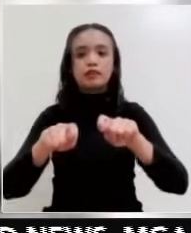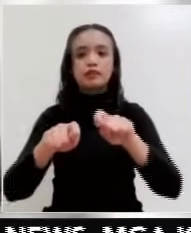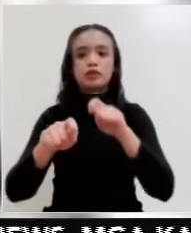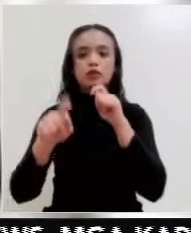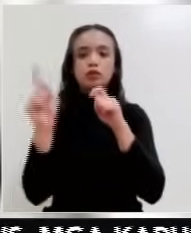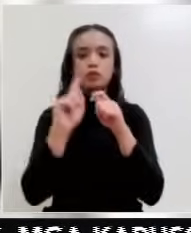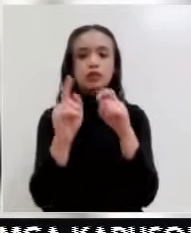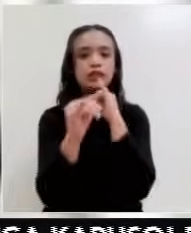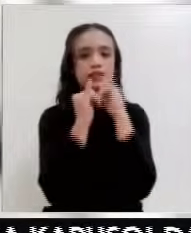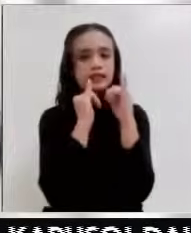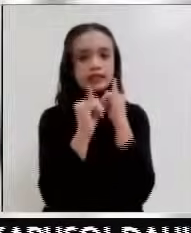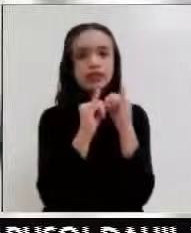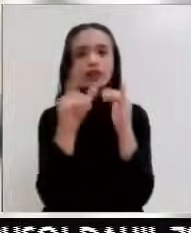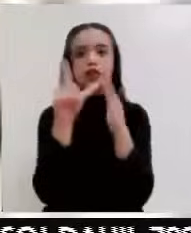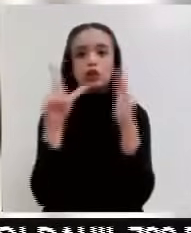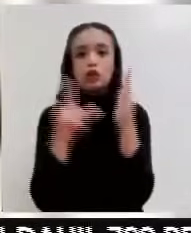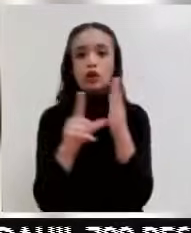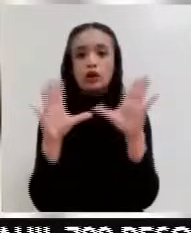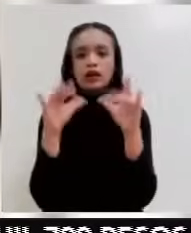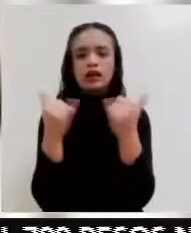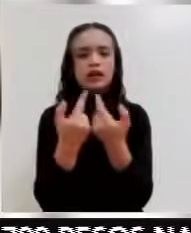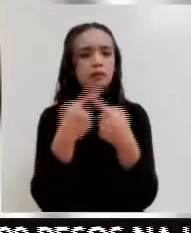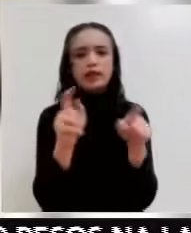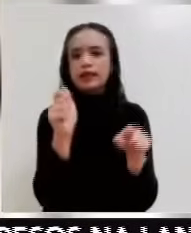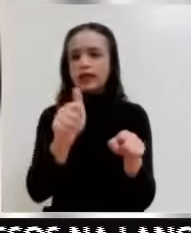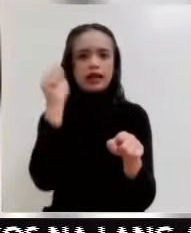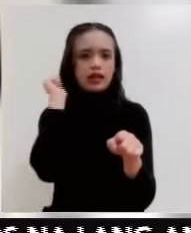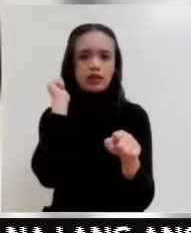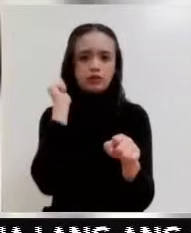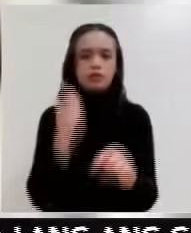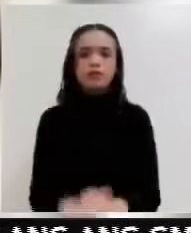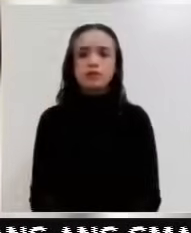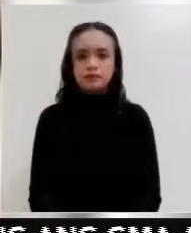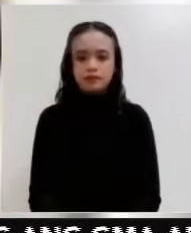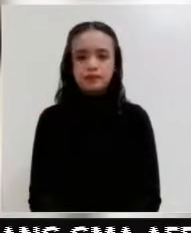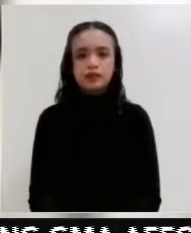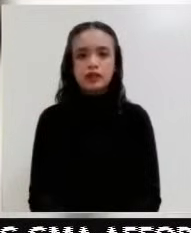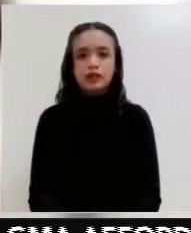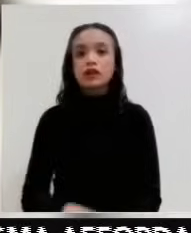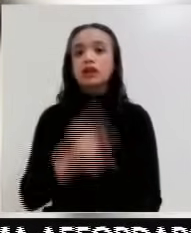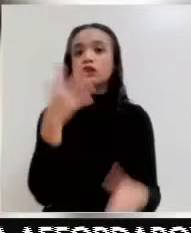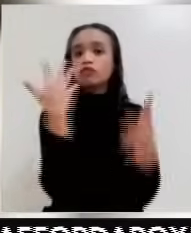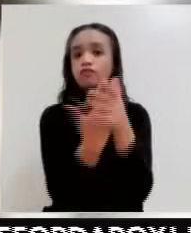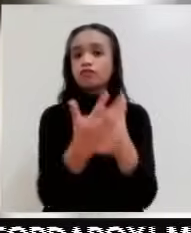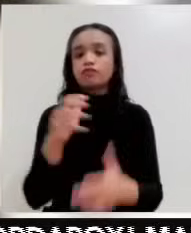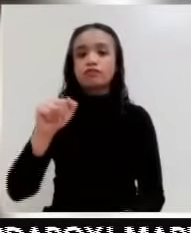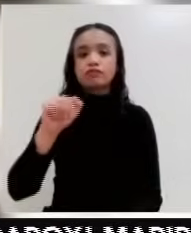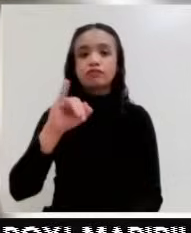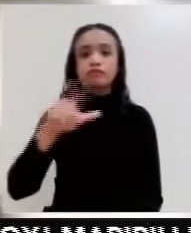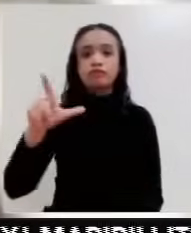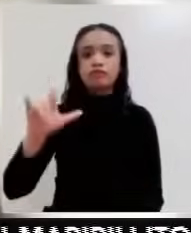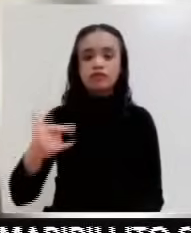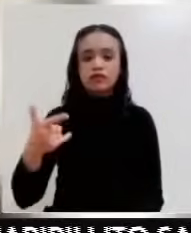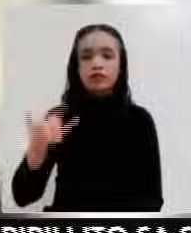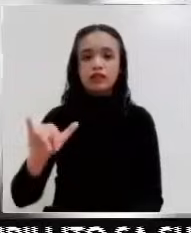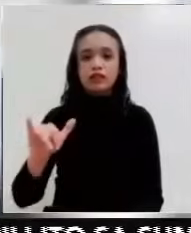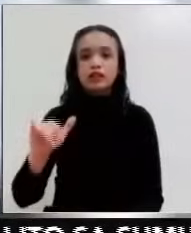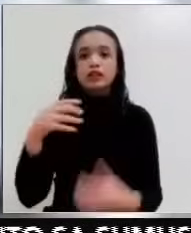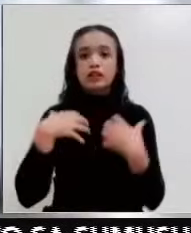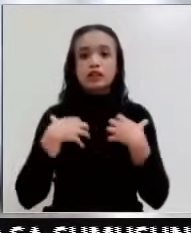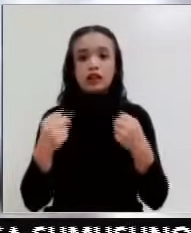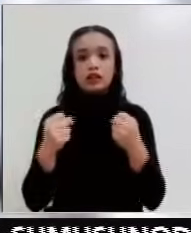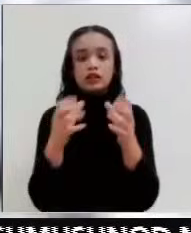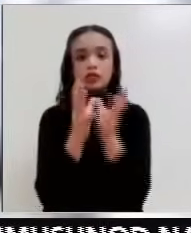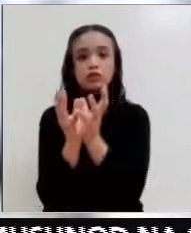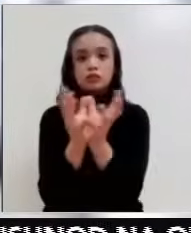Agbayani, pero tumanggi silang magbigay ng pahayag. Ang pagkakakulong ni Agbayani, ikinabahala ng medical community.